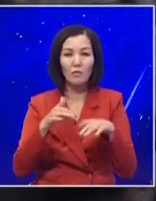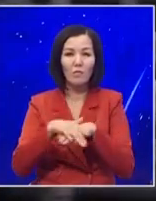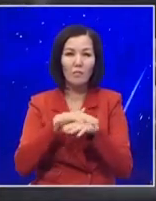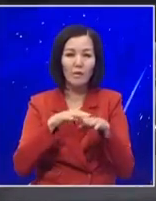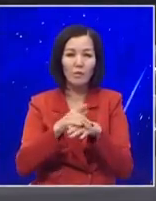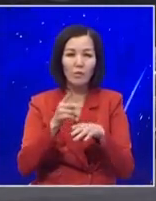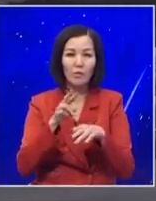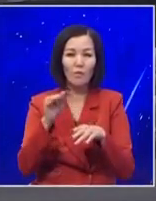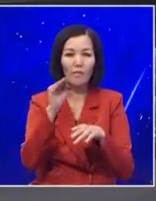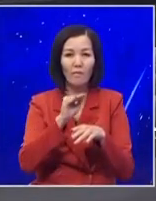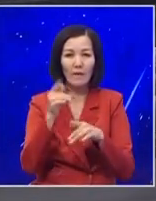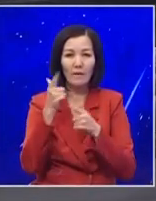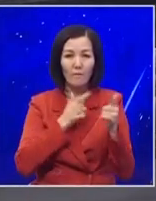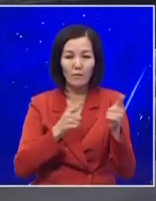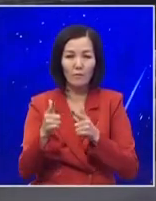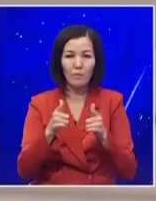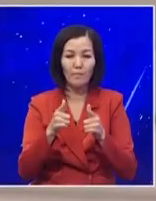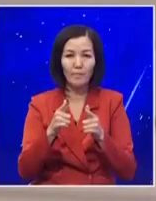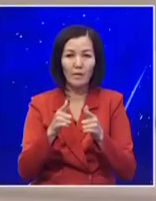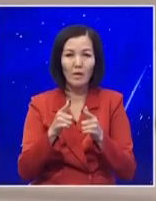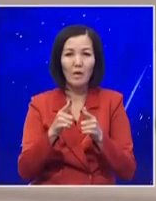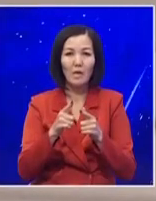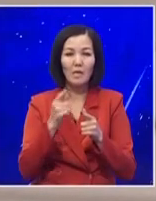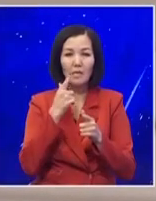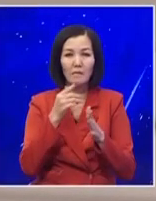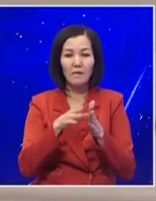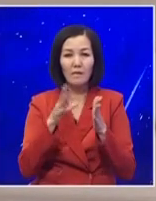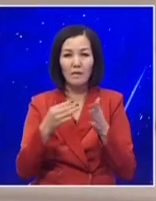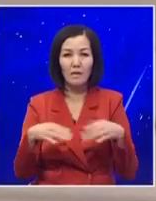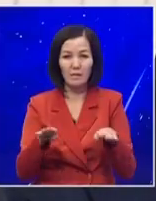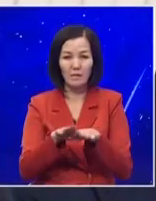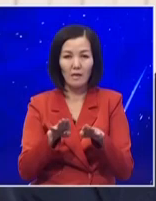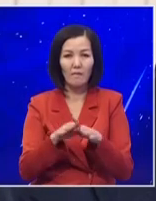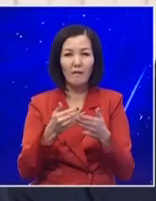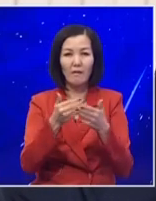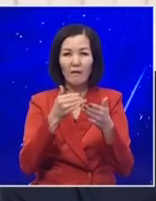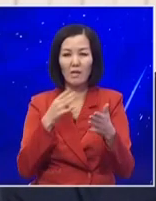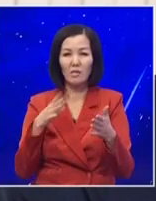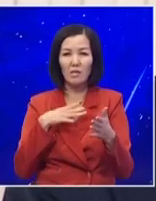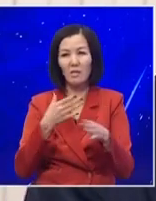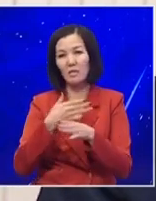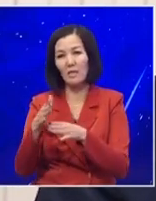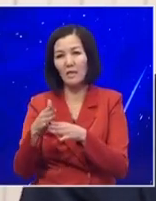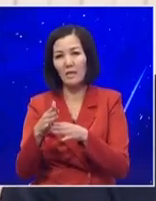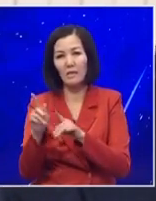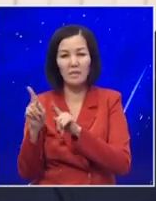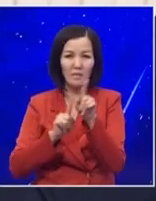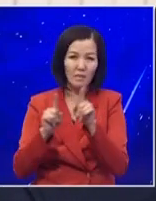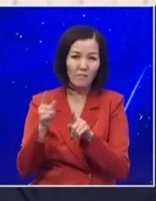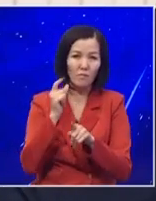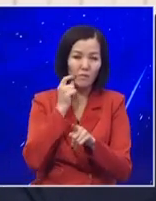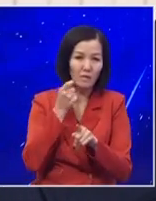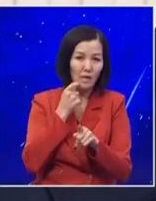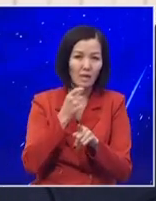выйдет уже в феврале. Он не будет отличаться от свекловичного сахара. Если раньше его как-то делили, сырцовый сахар,